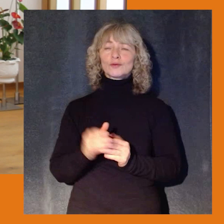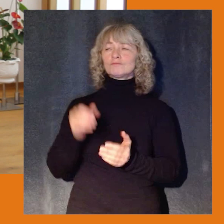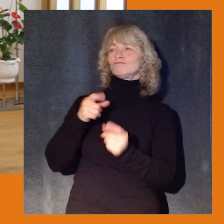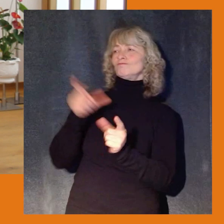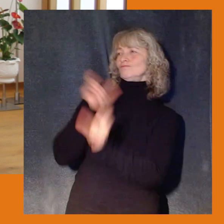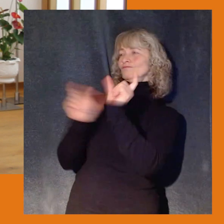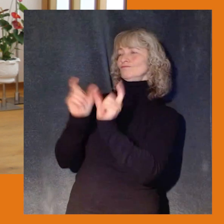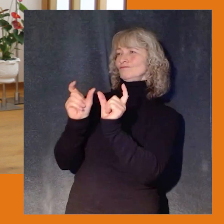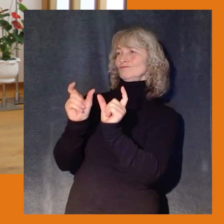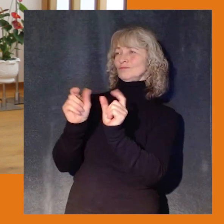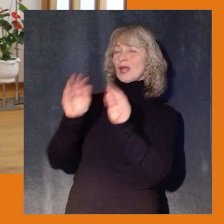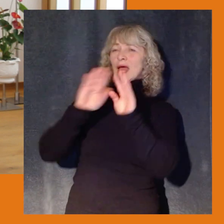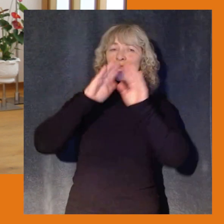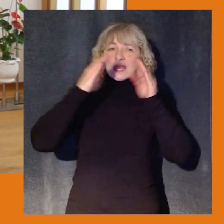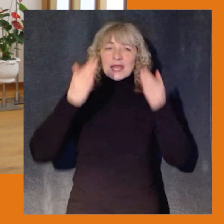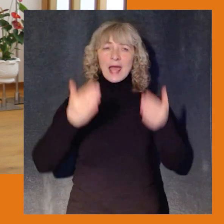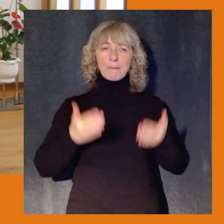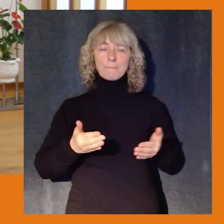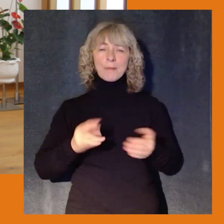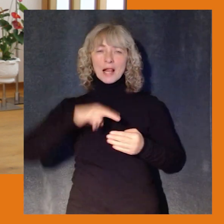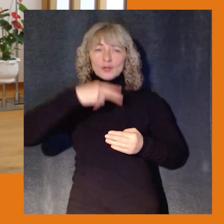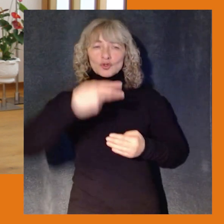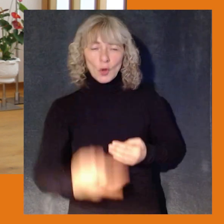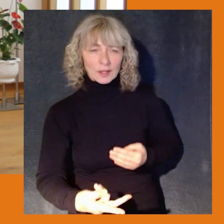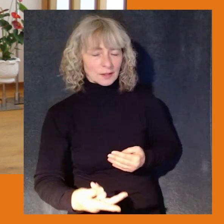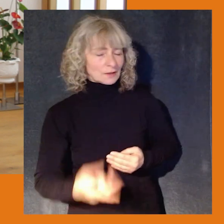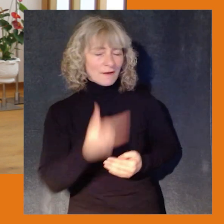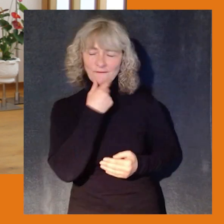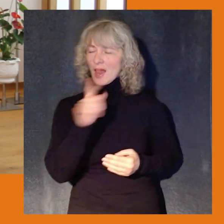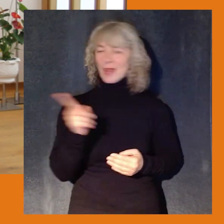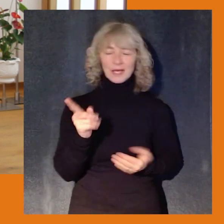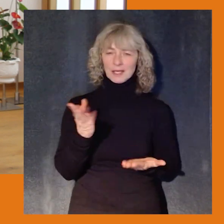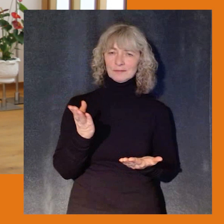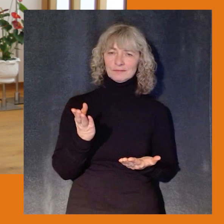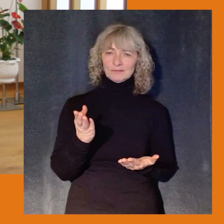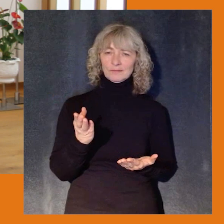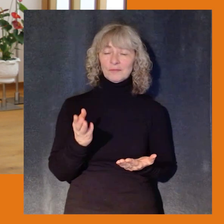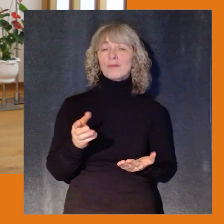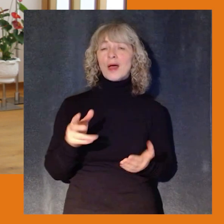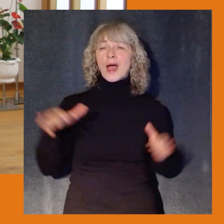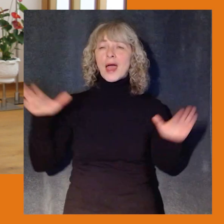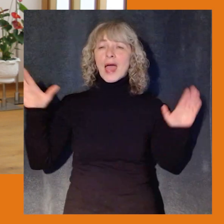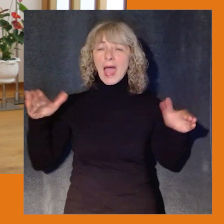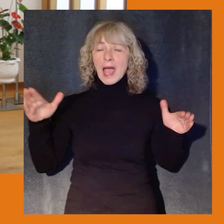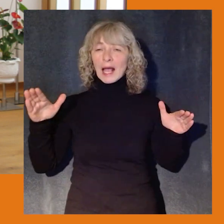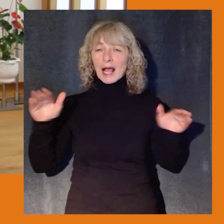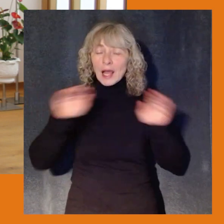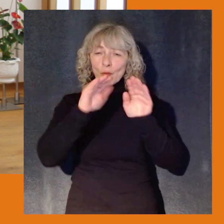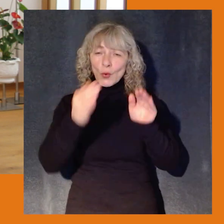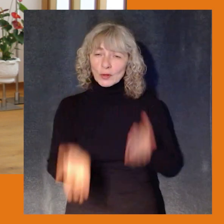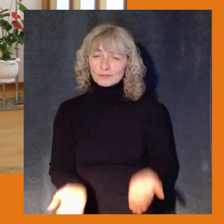Jesus verweigert sich, sich vom Tempel zu stürzen, weil ihn doch die Engel Gottes behüten werden.